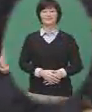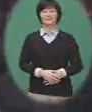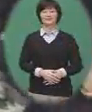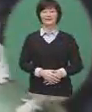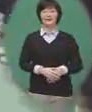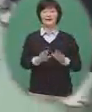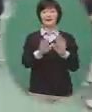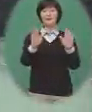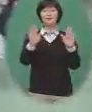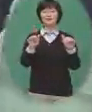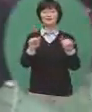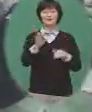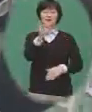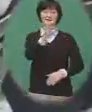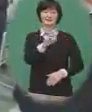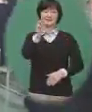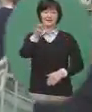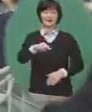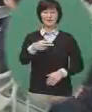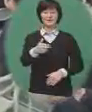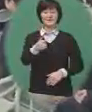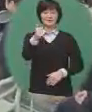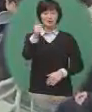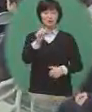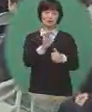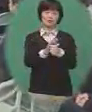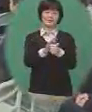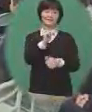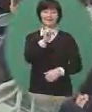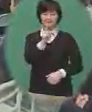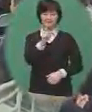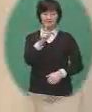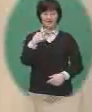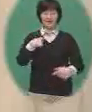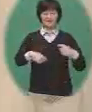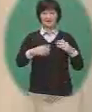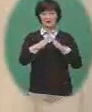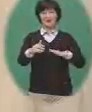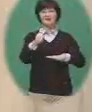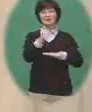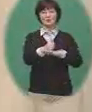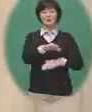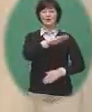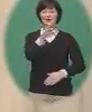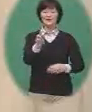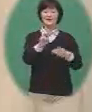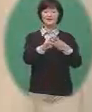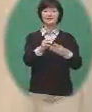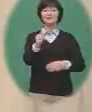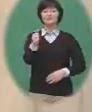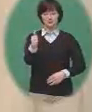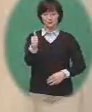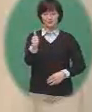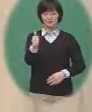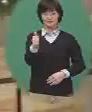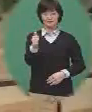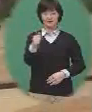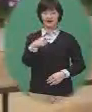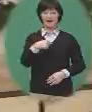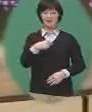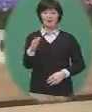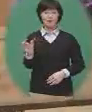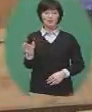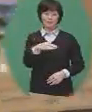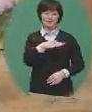開校式では品川市長の激励に対し、生徒会長の山田淳之介君が、ここ